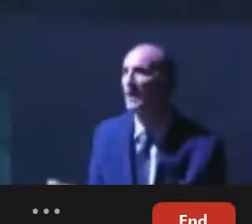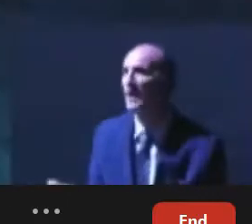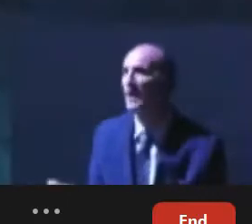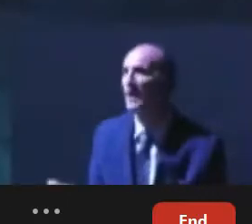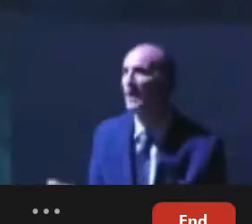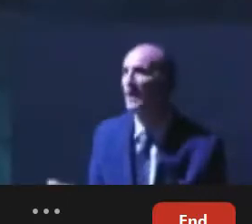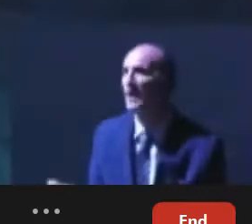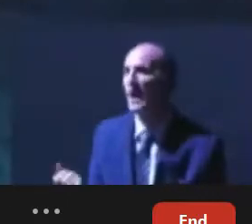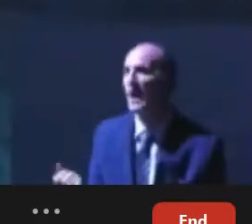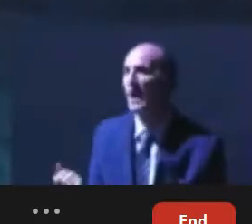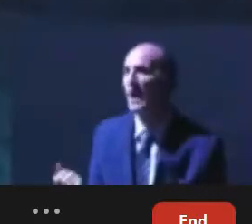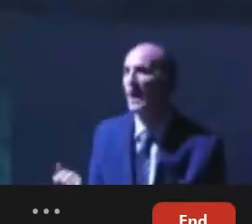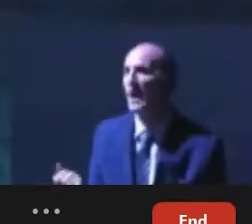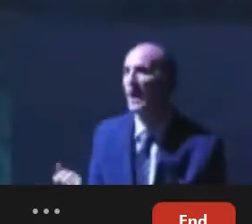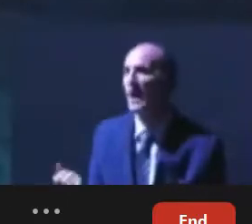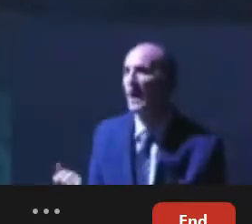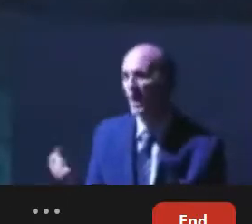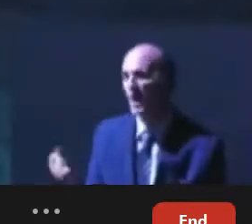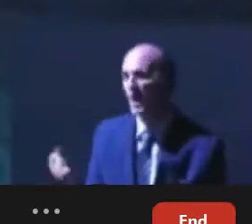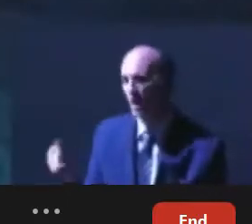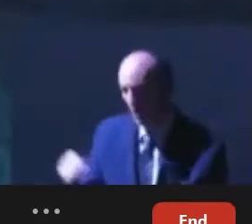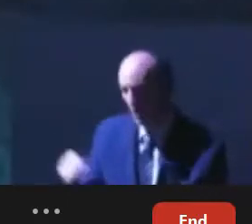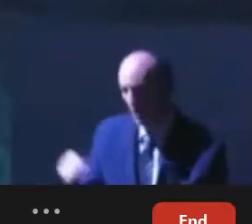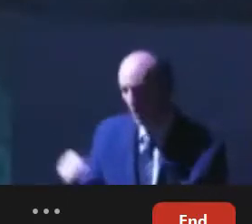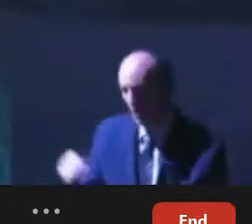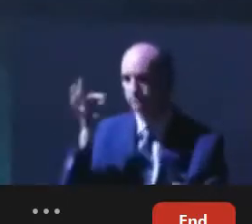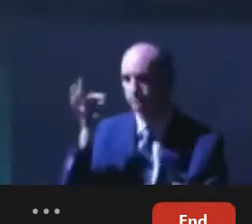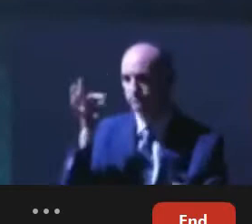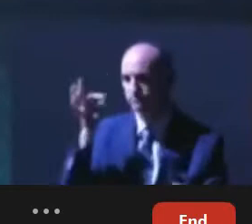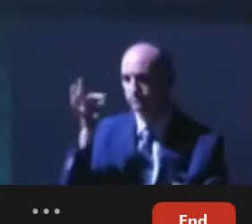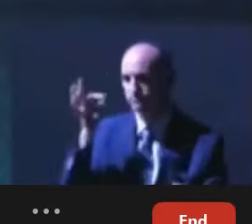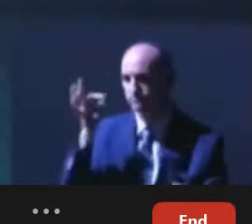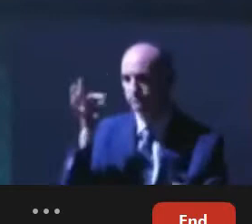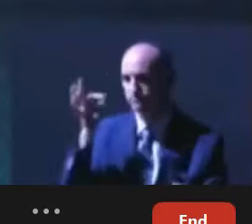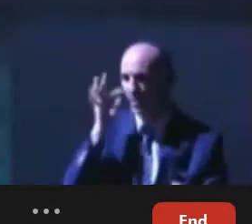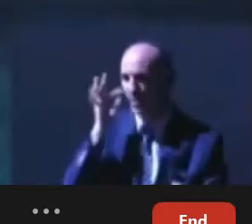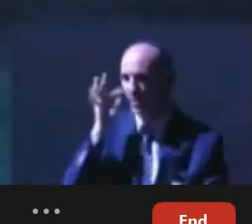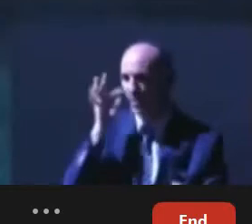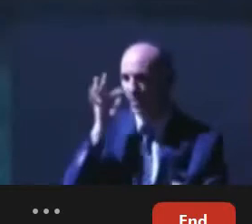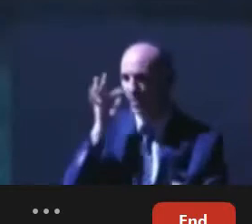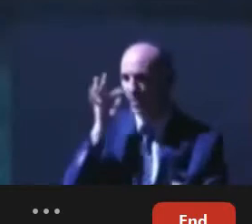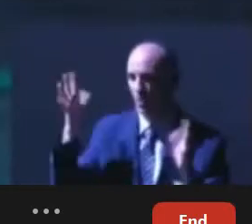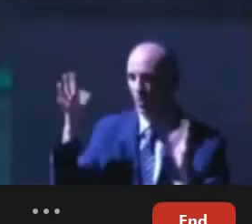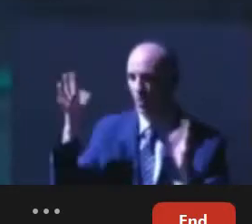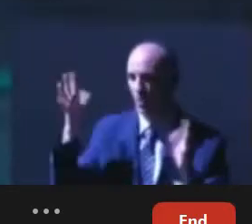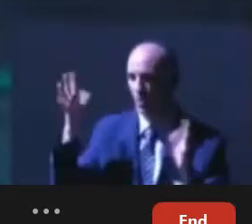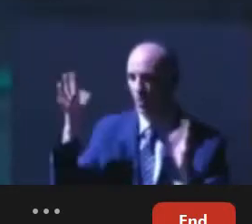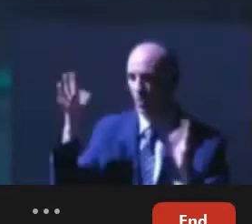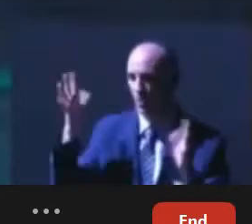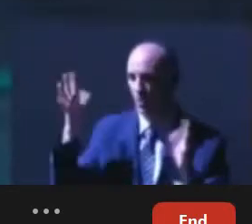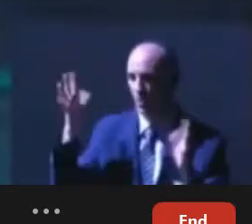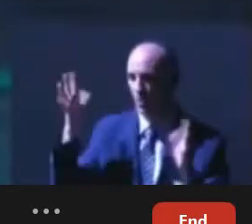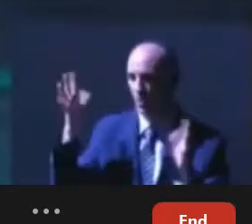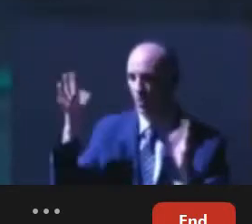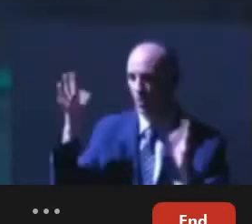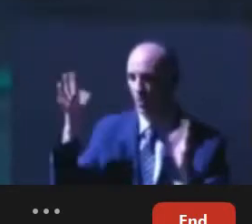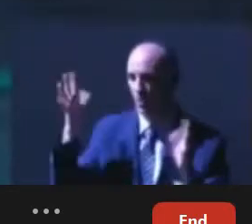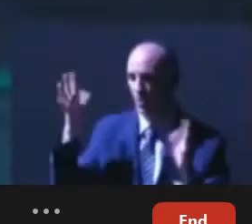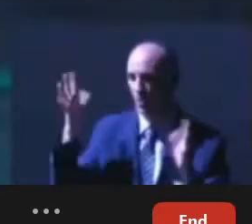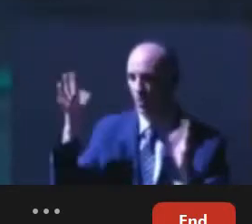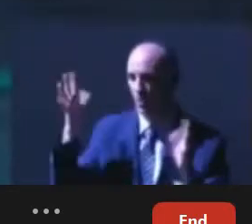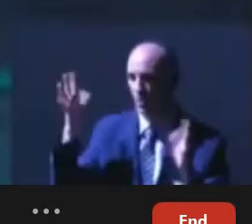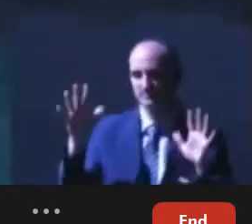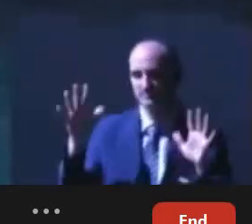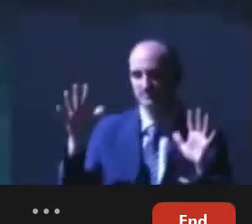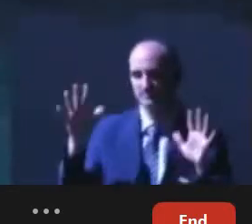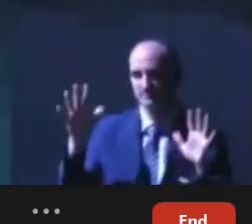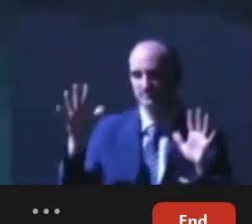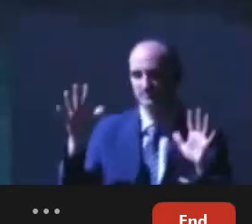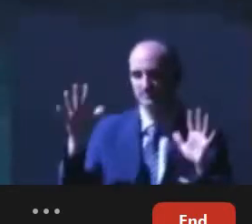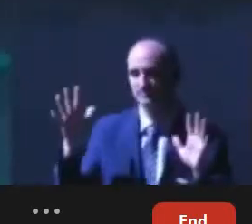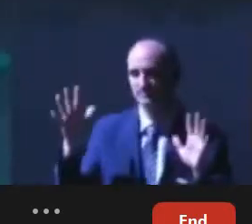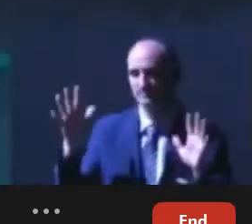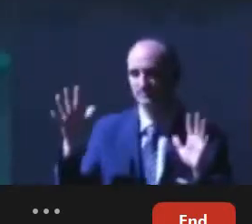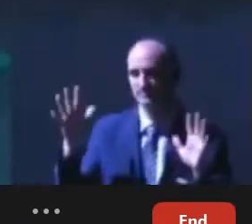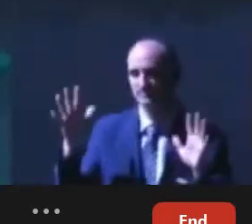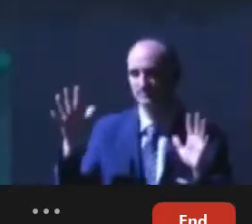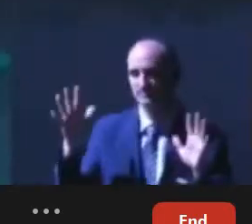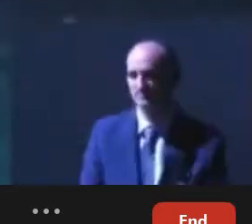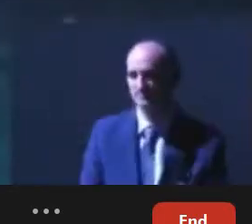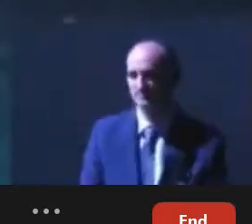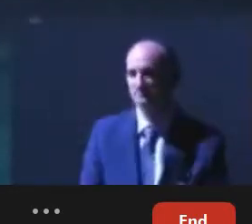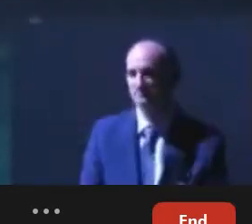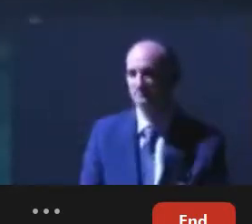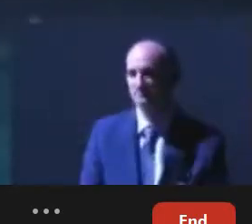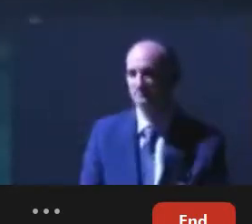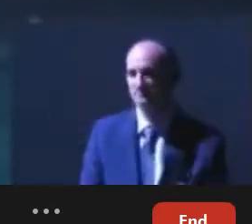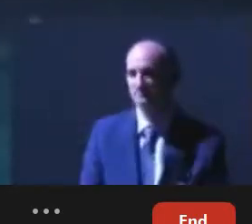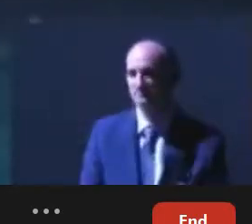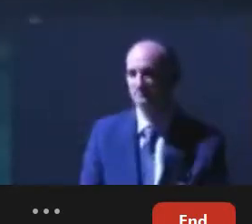Baro nhìn nè. Vì tất cả những thứ gì mà anh ấy làm, thực sự là anh ấy làm điều gì? Thì tôi ngày xưa cũng là người như vậy, tôi thấy công ty có khoảng trống